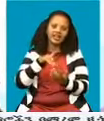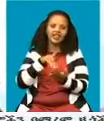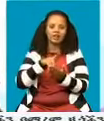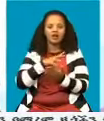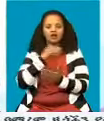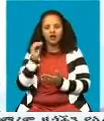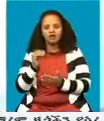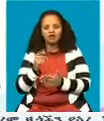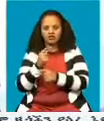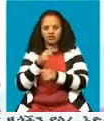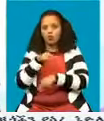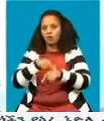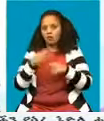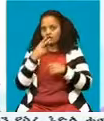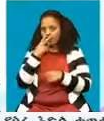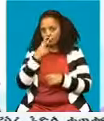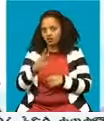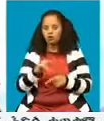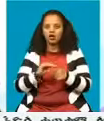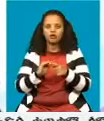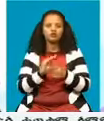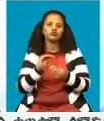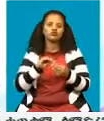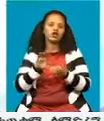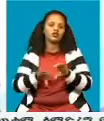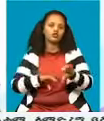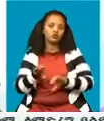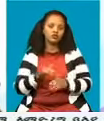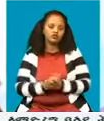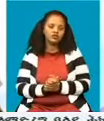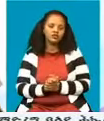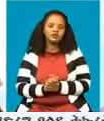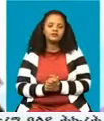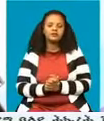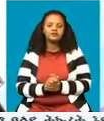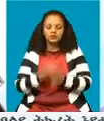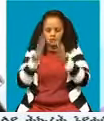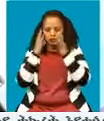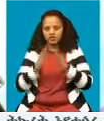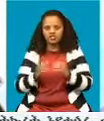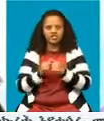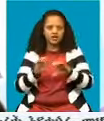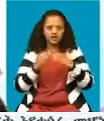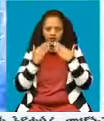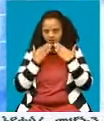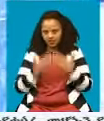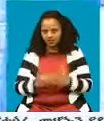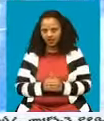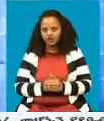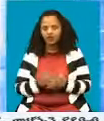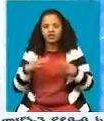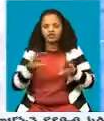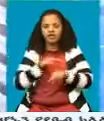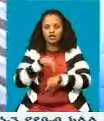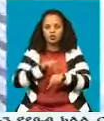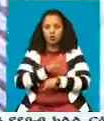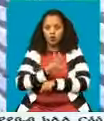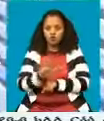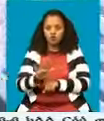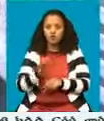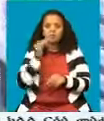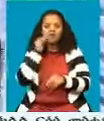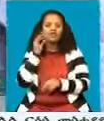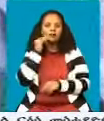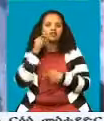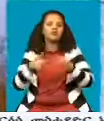ከተማውና በየተቋማቱ ያየ ነው ባለሙያዎቹን ጨምሮ ላደረጉት ቁርጠኝነት እጅግ አድርጌ አመሰግናለሁ። የጤና ተቋማቱ ቤት